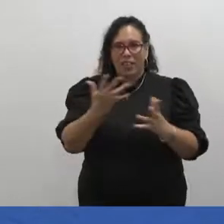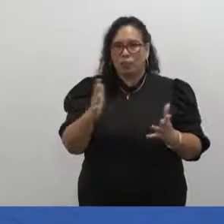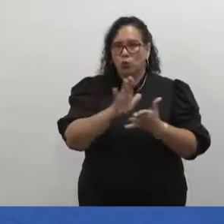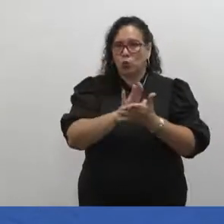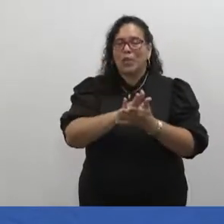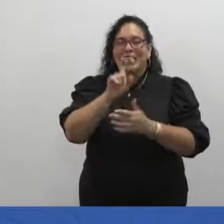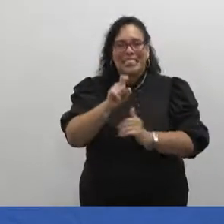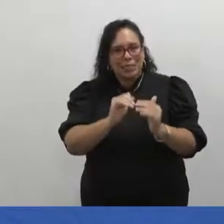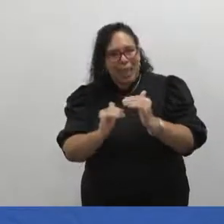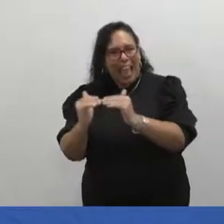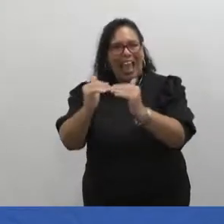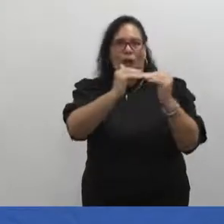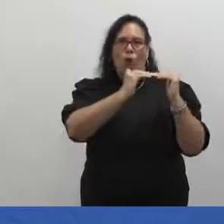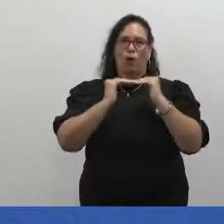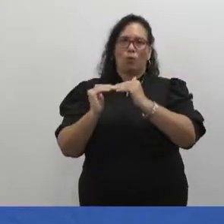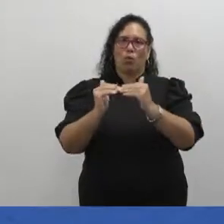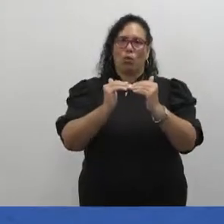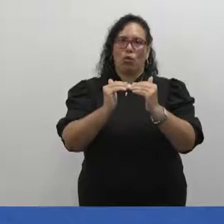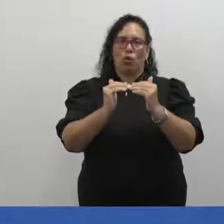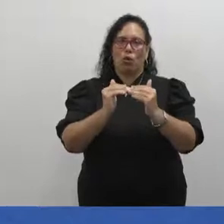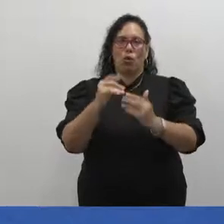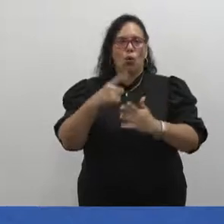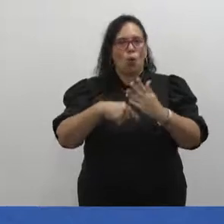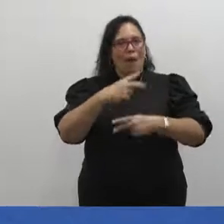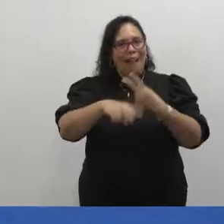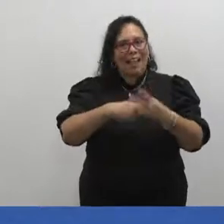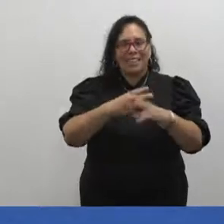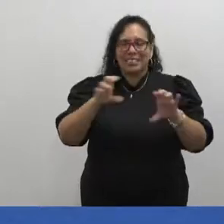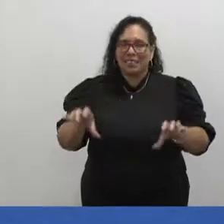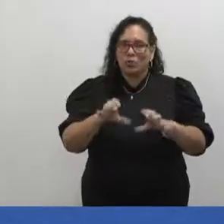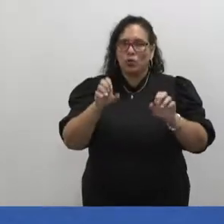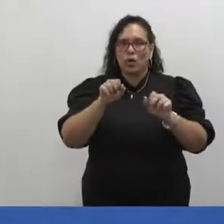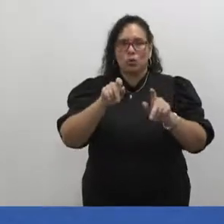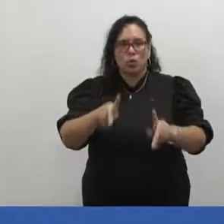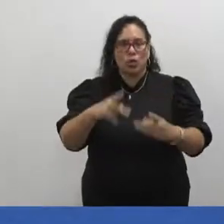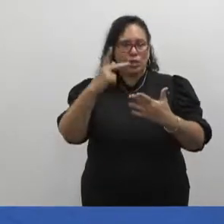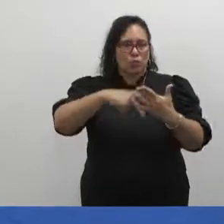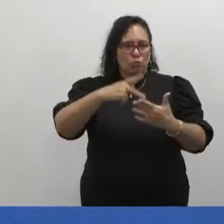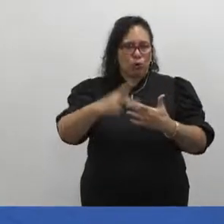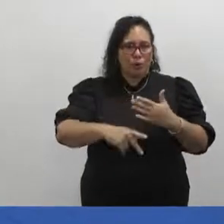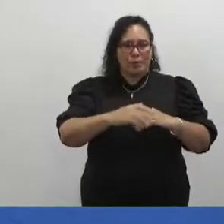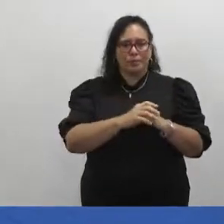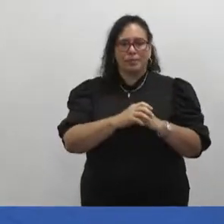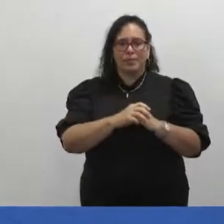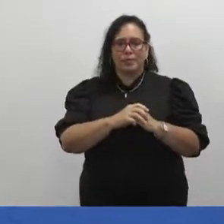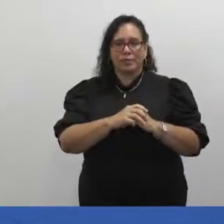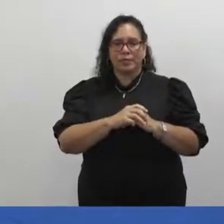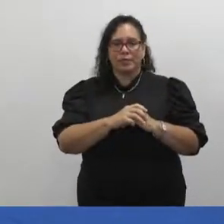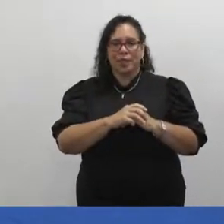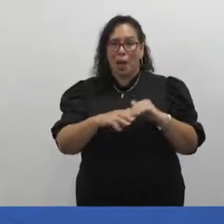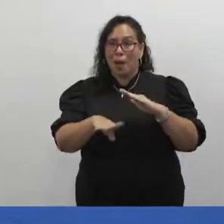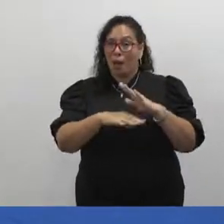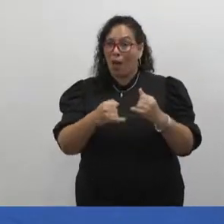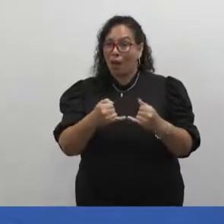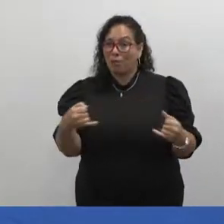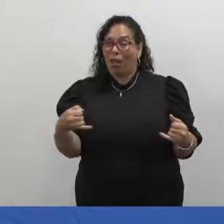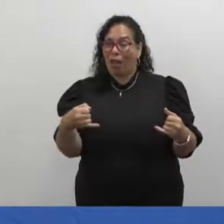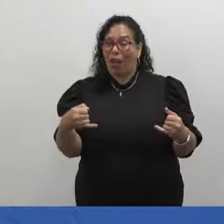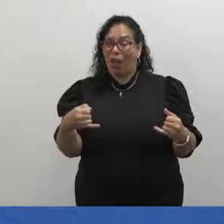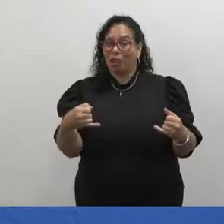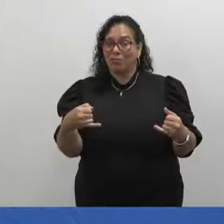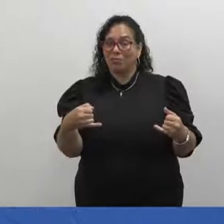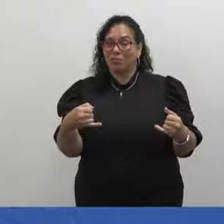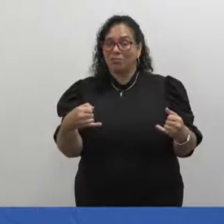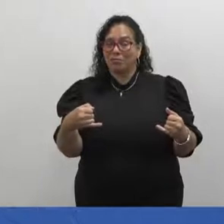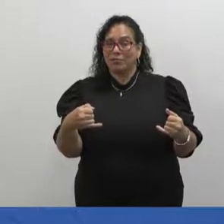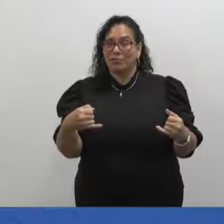lượng chia tia hó account thì bằng pon nữa bờ sinh dưới đường miền ví dưỡng cua từ miền nó cướp